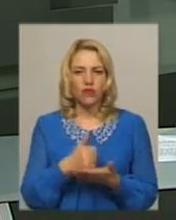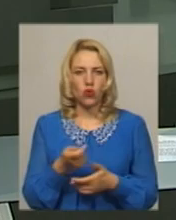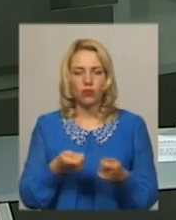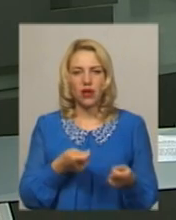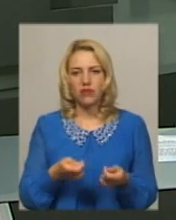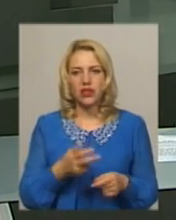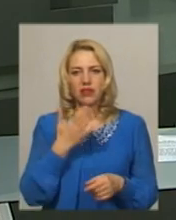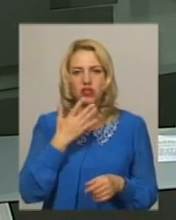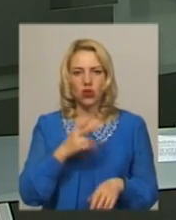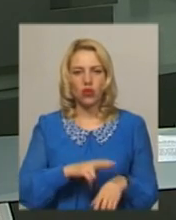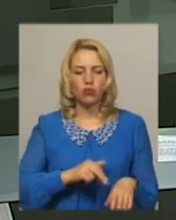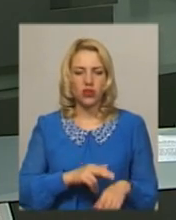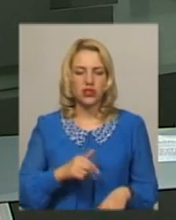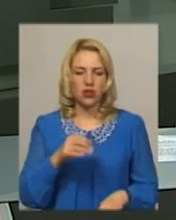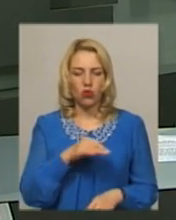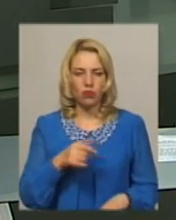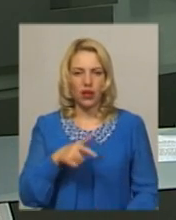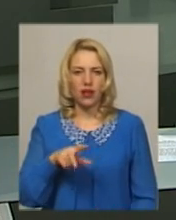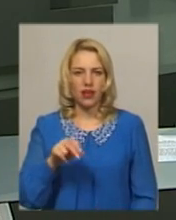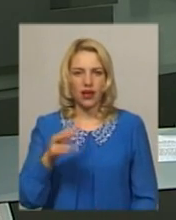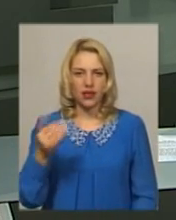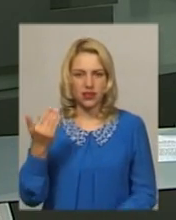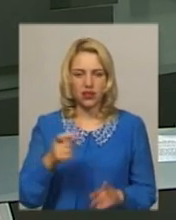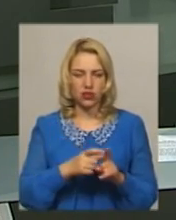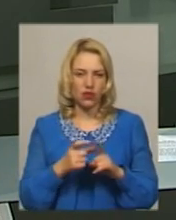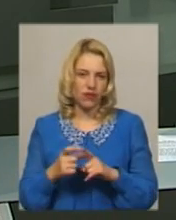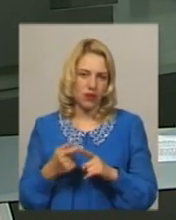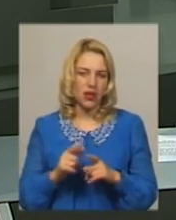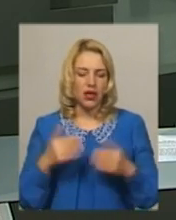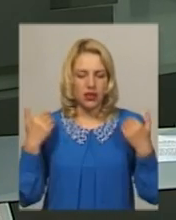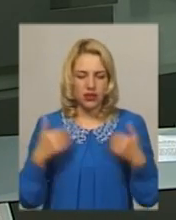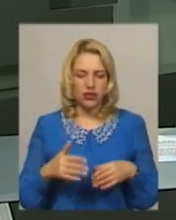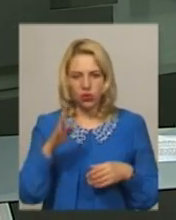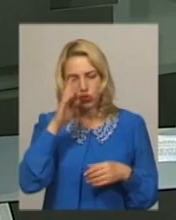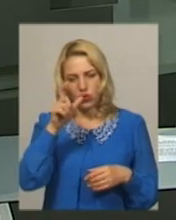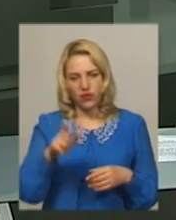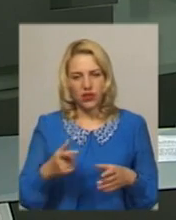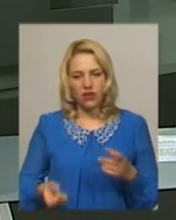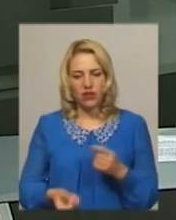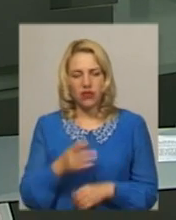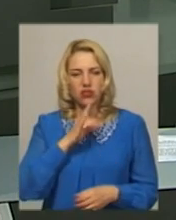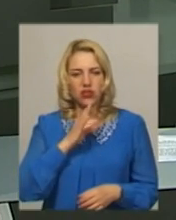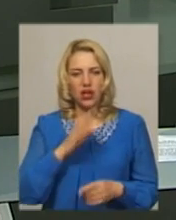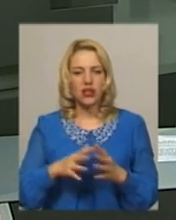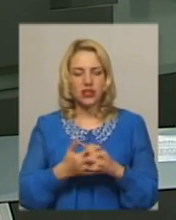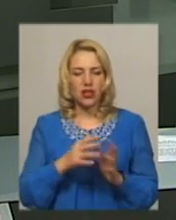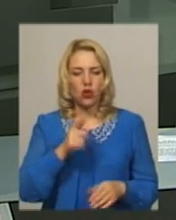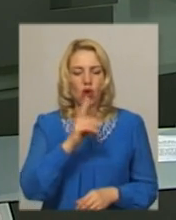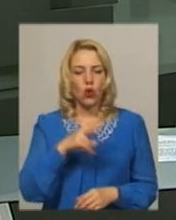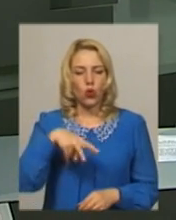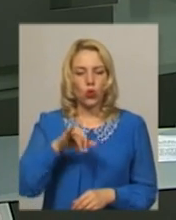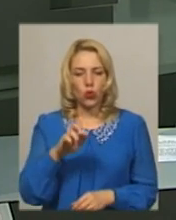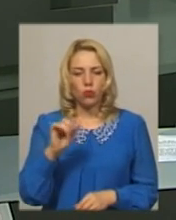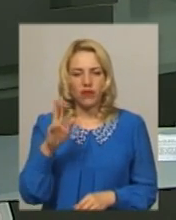Національної поліції в області Інна Глега. За її словами, тіло чоловіка виявила жителька села Клубівка із Ізяславського району, де